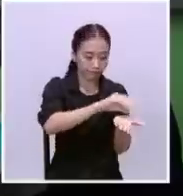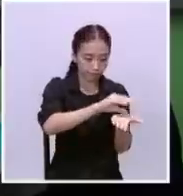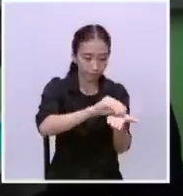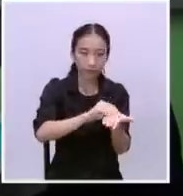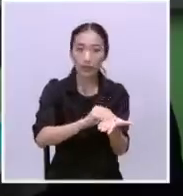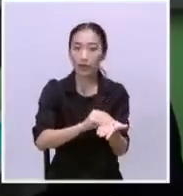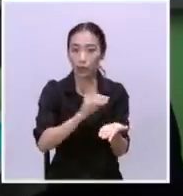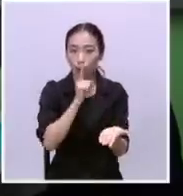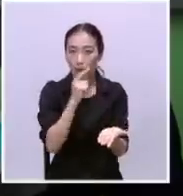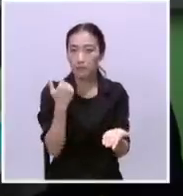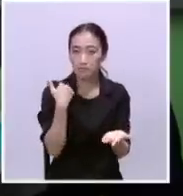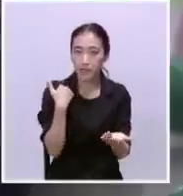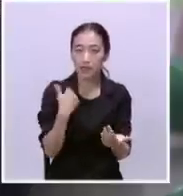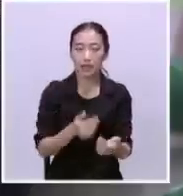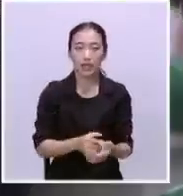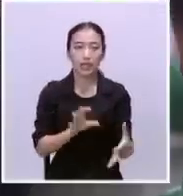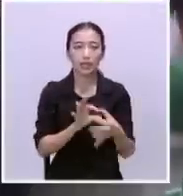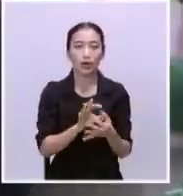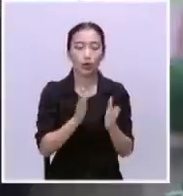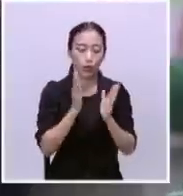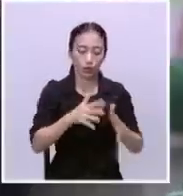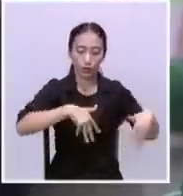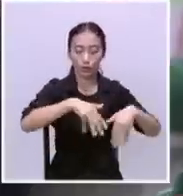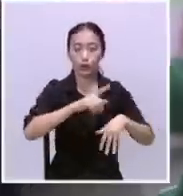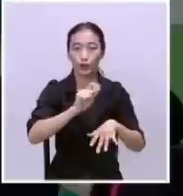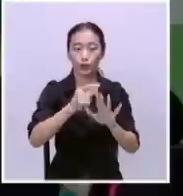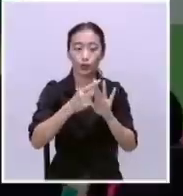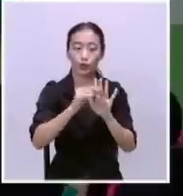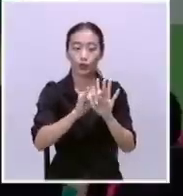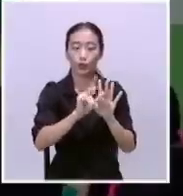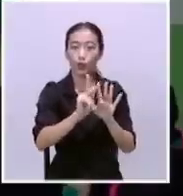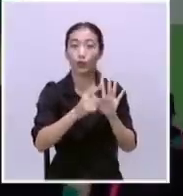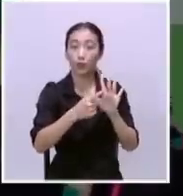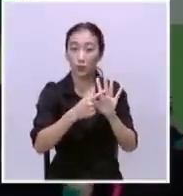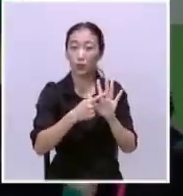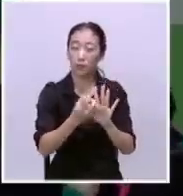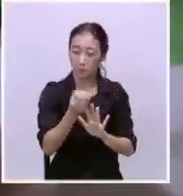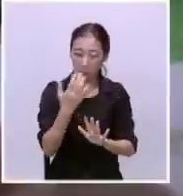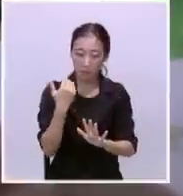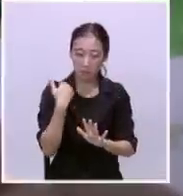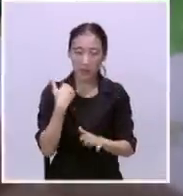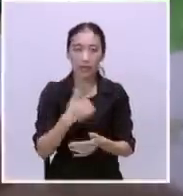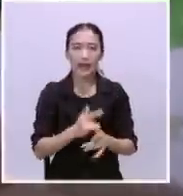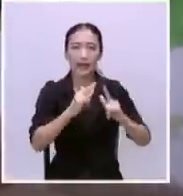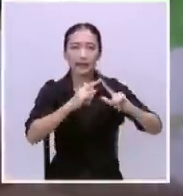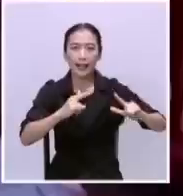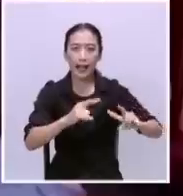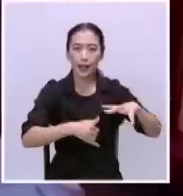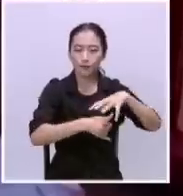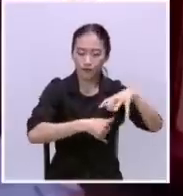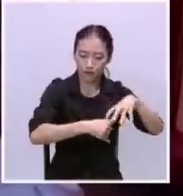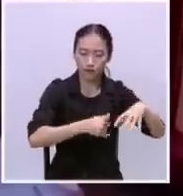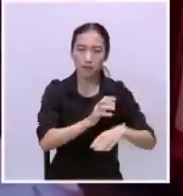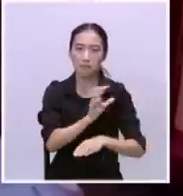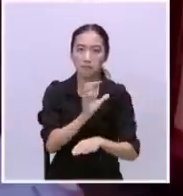การควบคุมตัวโดยพลการมีการบังคับใช้แรงงานมีการดูแลที่ต่ำกว่ามาตรฐานแล้วก็มีค่ายกักกันในการท